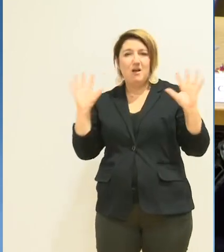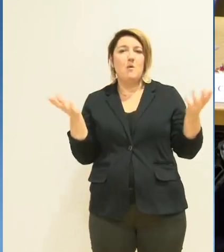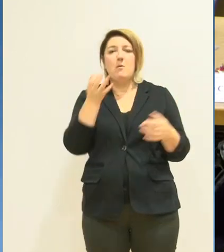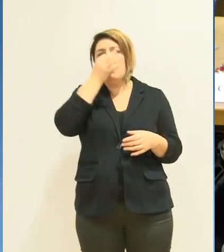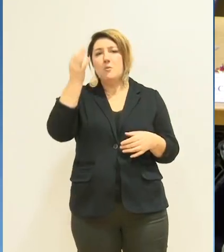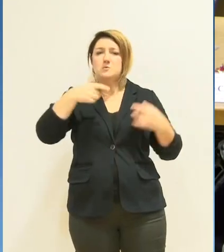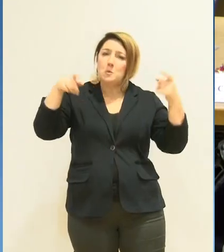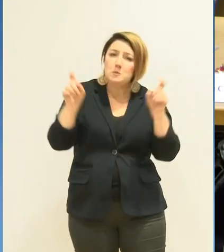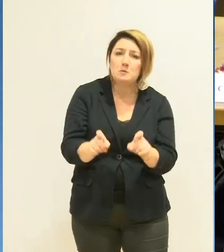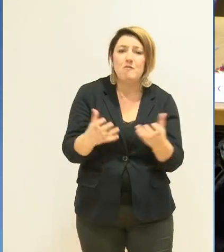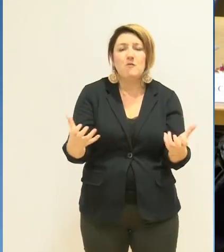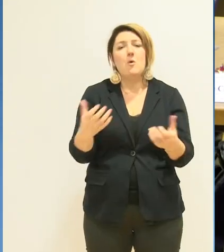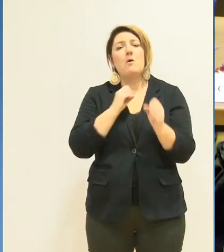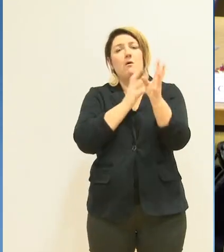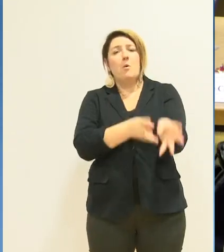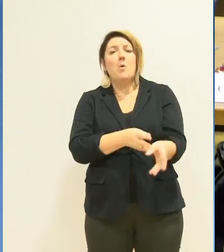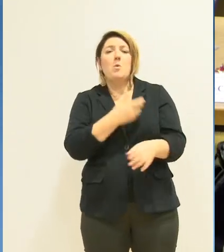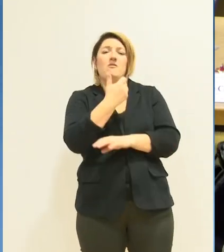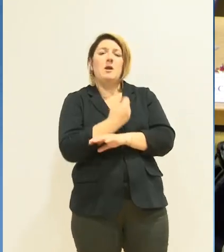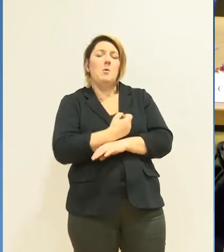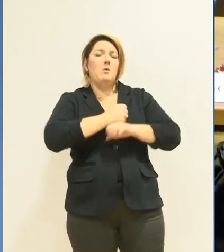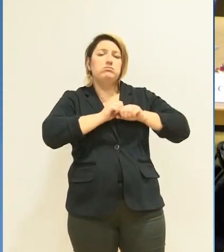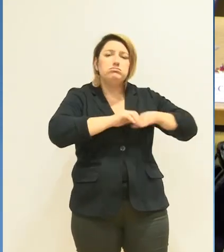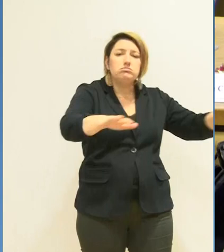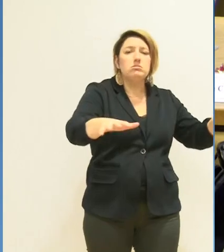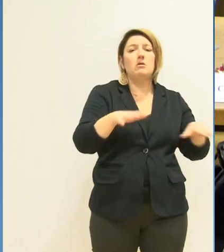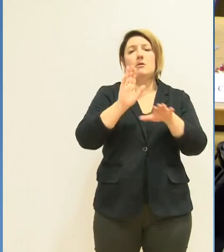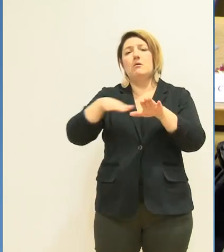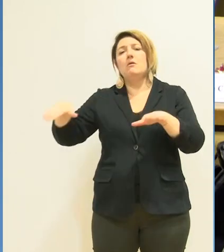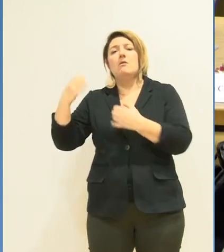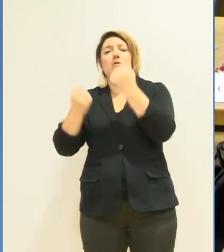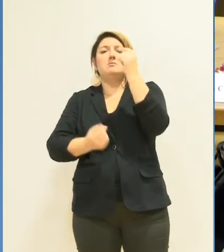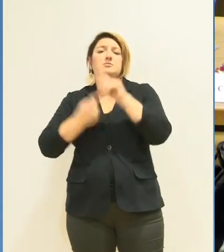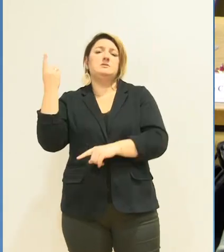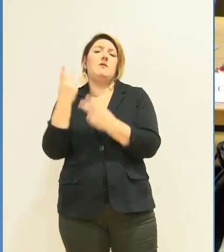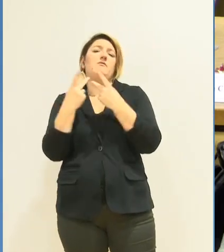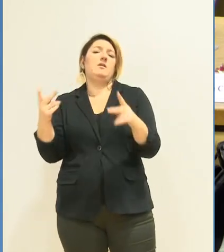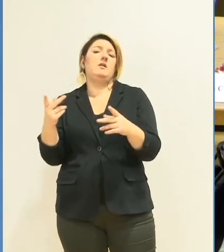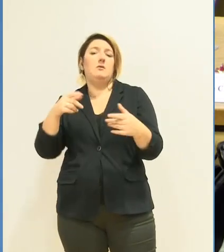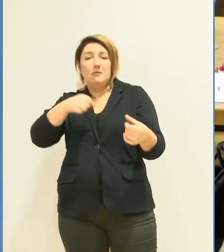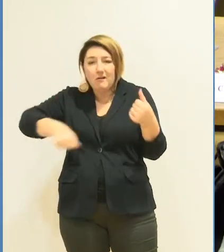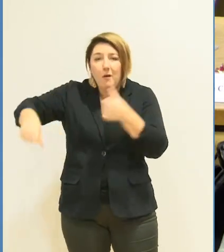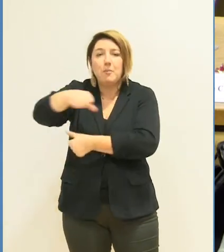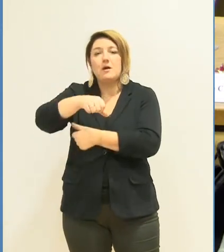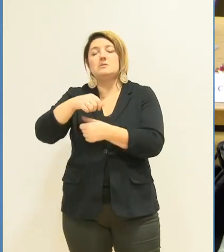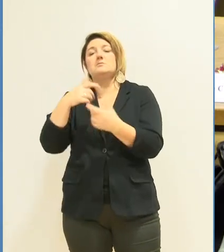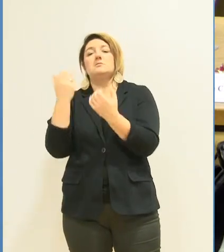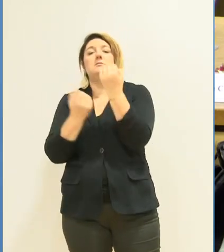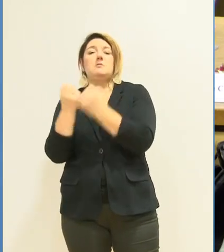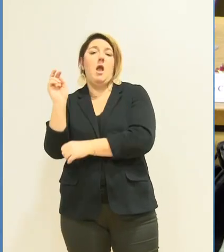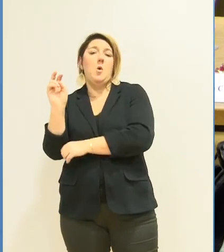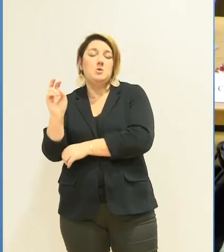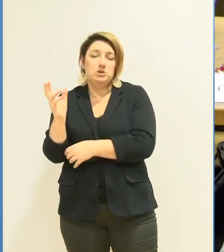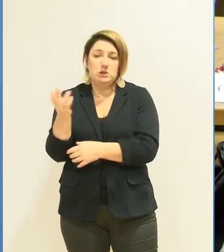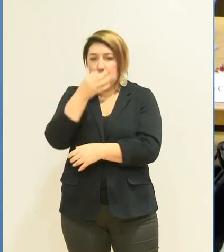déploiement du réseau chrono vélo renouvellement de la flotte de véhicules de la ville pour des véhicules non polluants mise en place sur tout le territoire